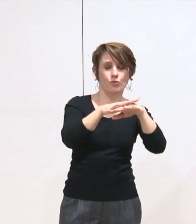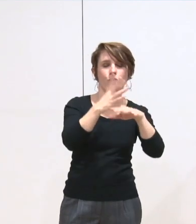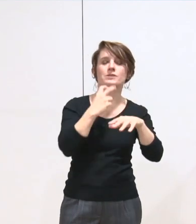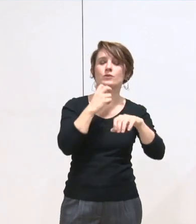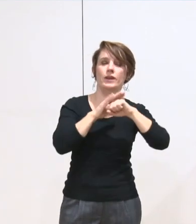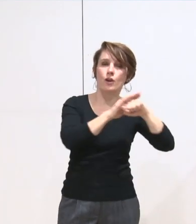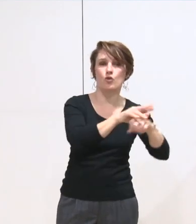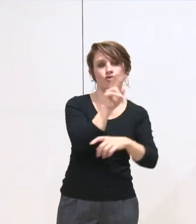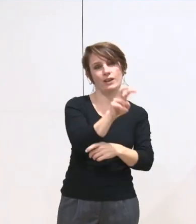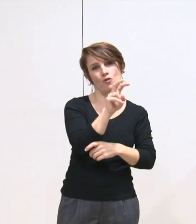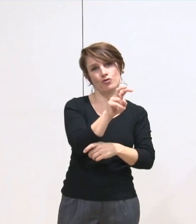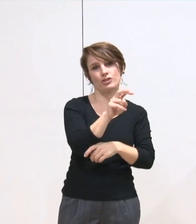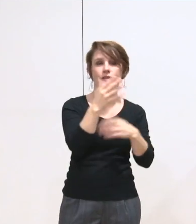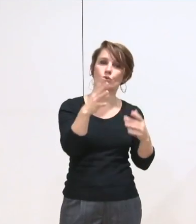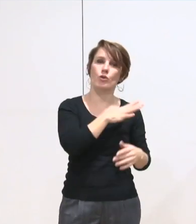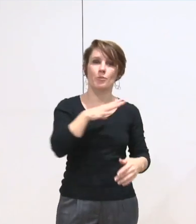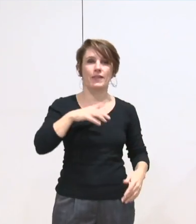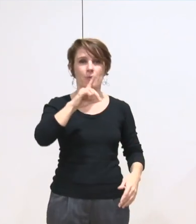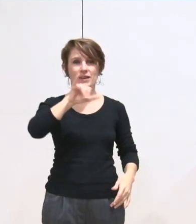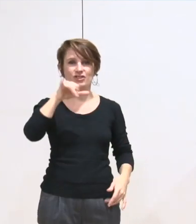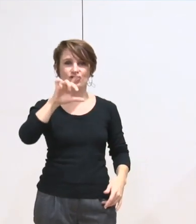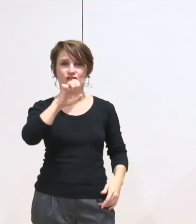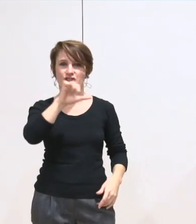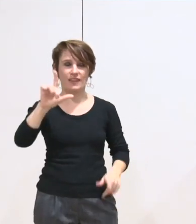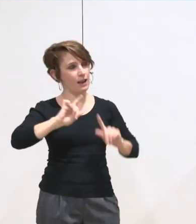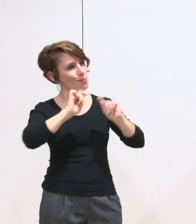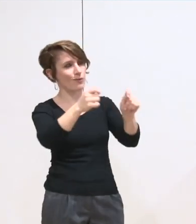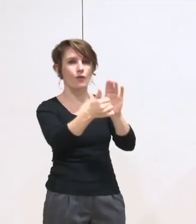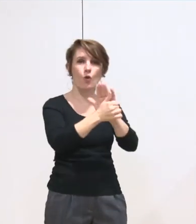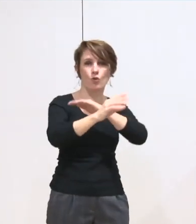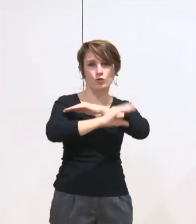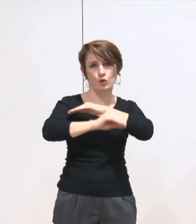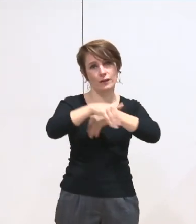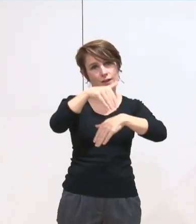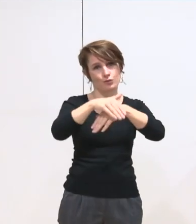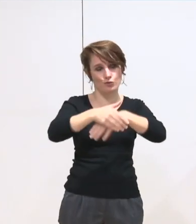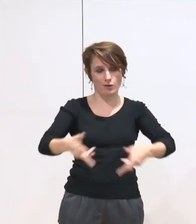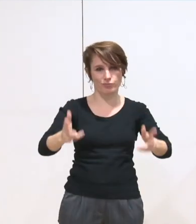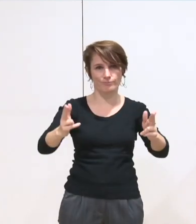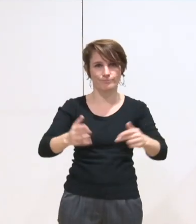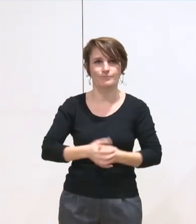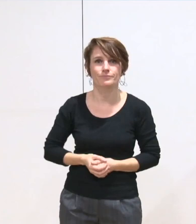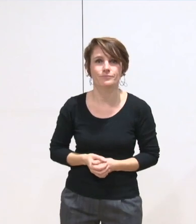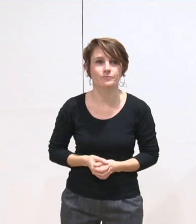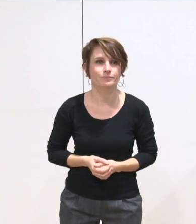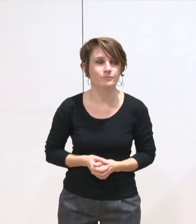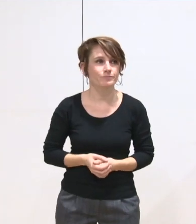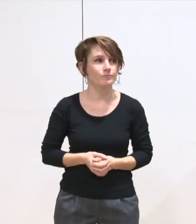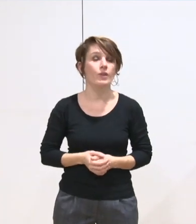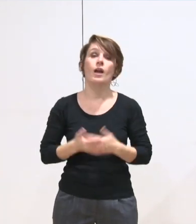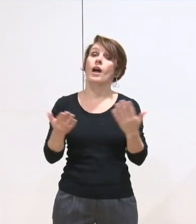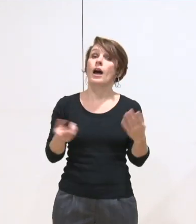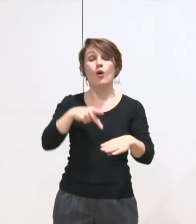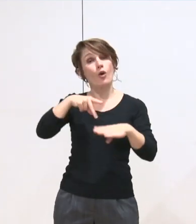et des Écologistes. Salima Djidel sera donc notre secrétaire de séance. Quelques mots en